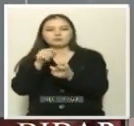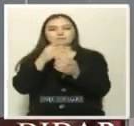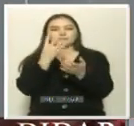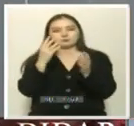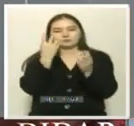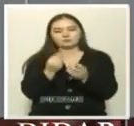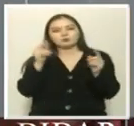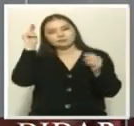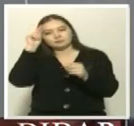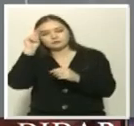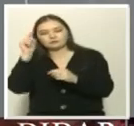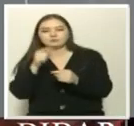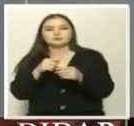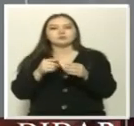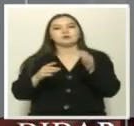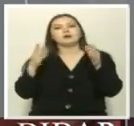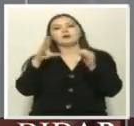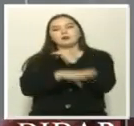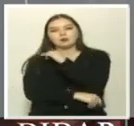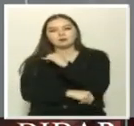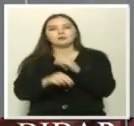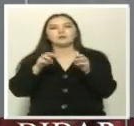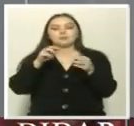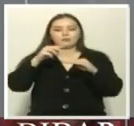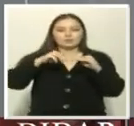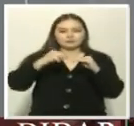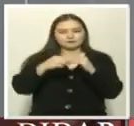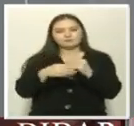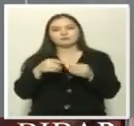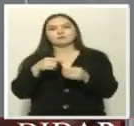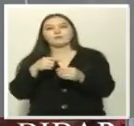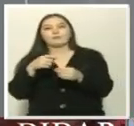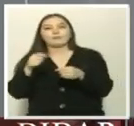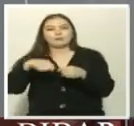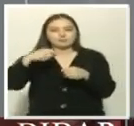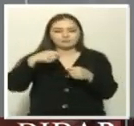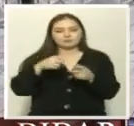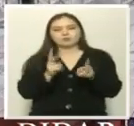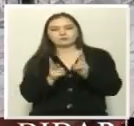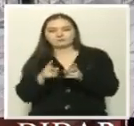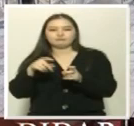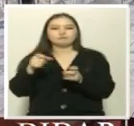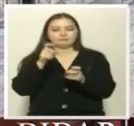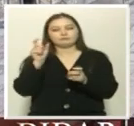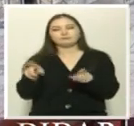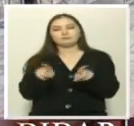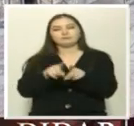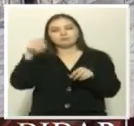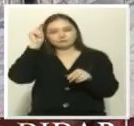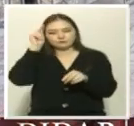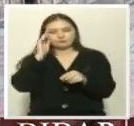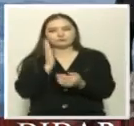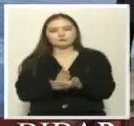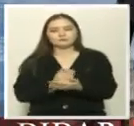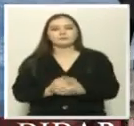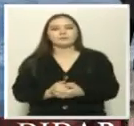постоянную работу портными поварами массажистами маникюрщицами то есть обучились по запросу работодателя сейчас в области более 12